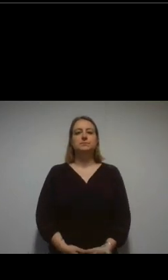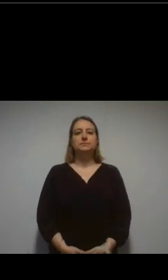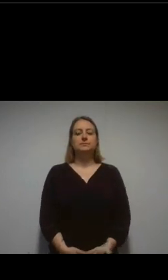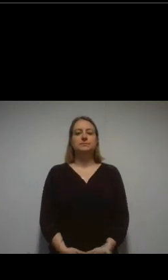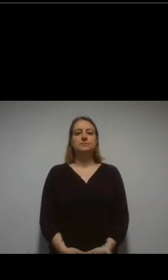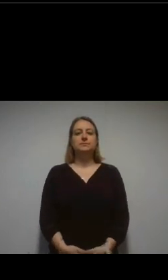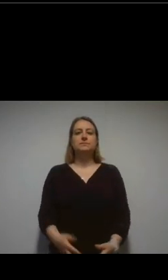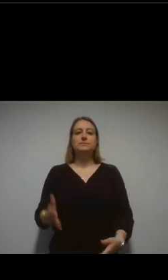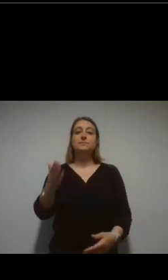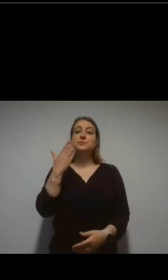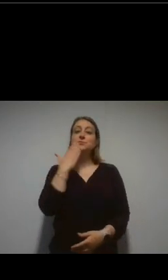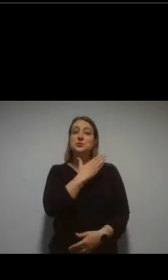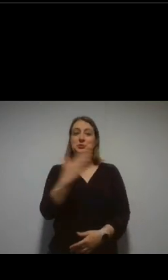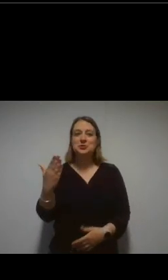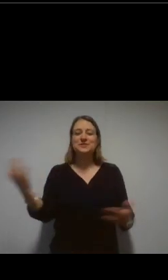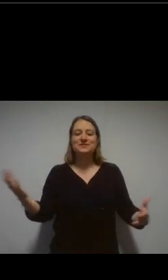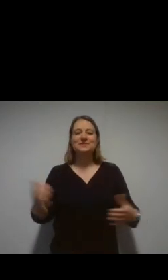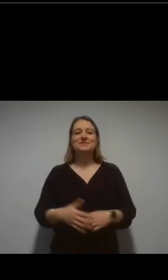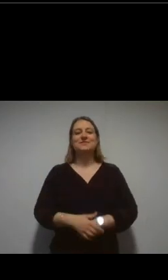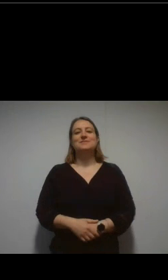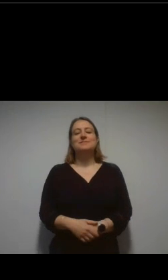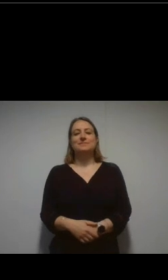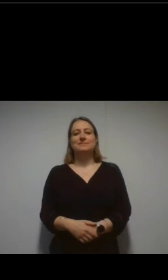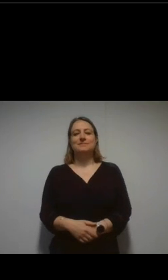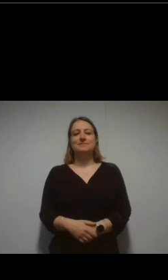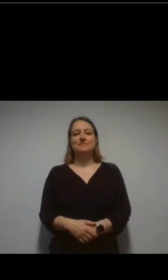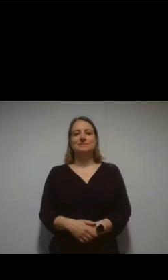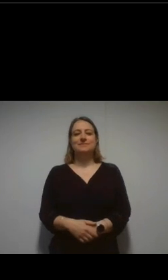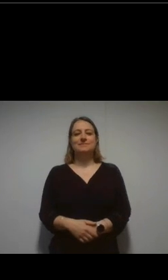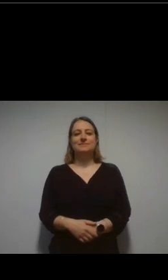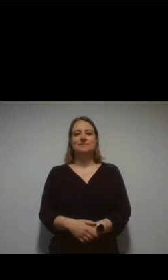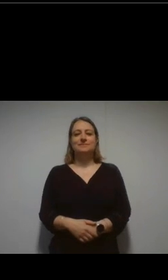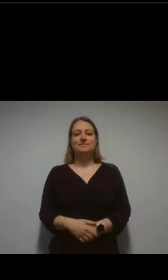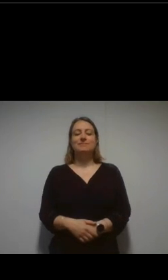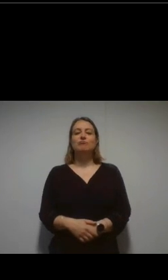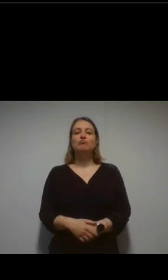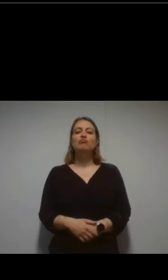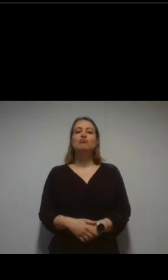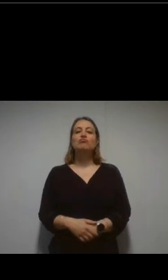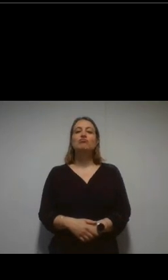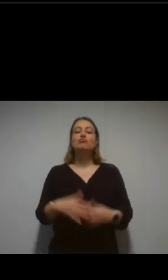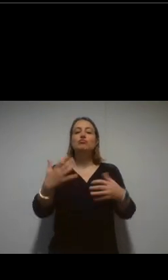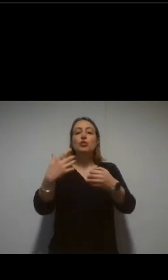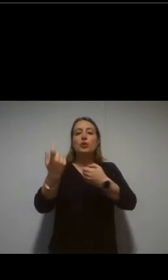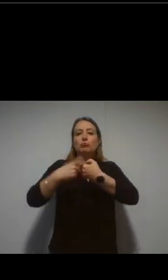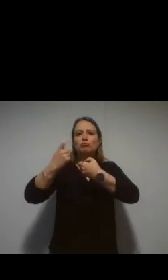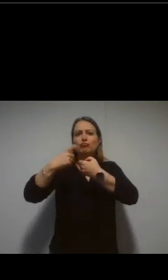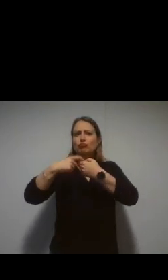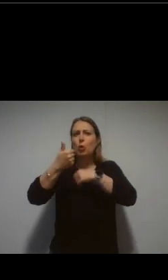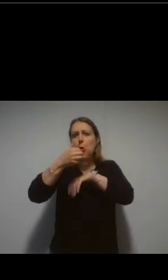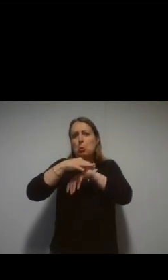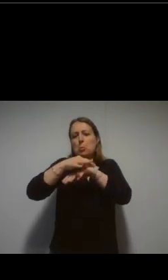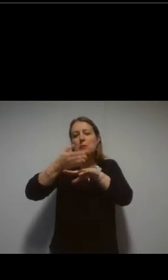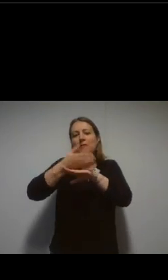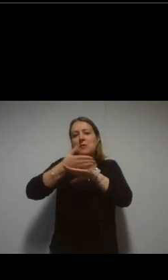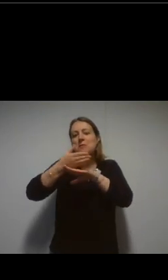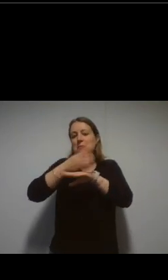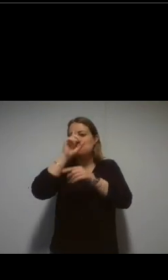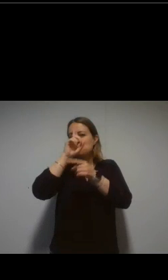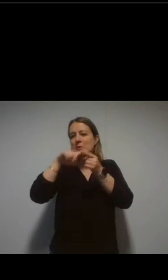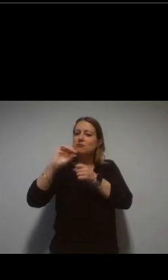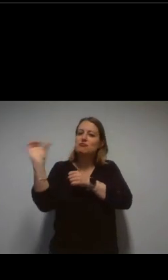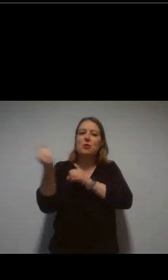Bonjour à tous. On est déjà connectés avec une petite minute, il me semble, d'avance. Voilà, c'est ça. Pour vous laisser à tout le monde le temps